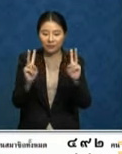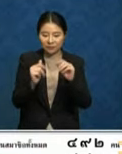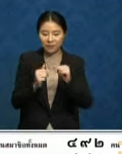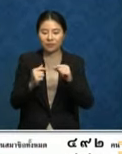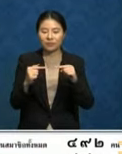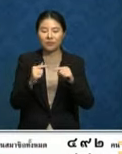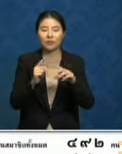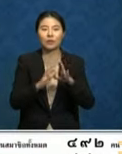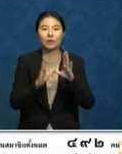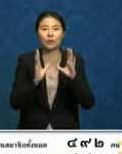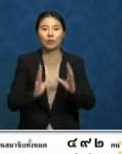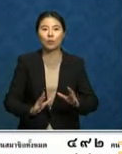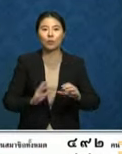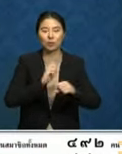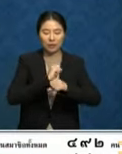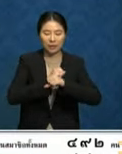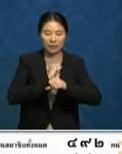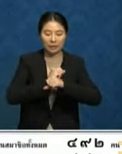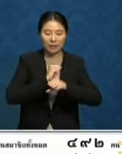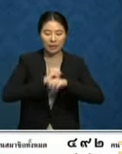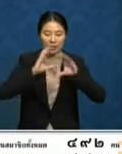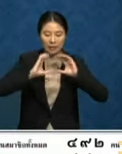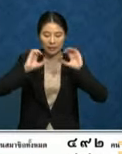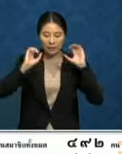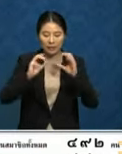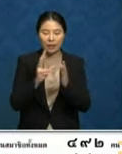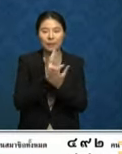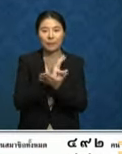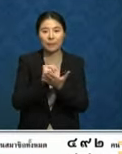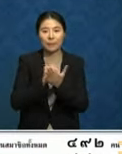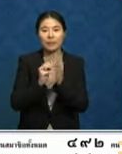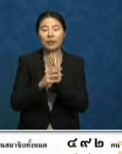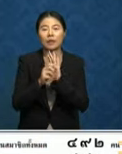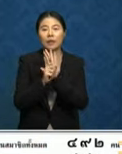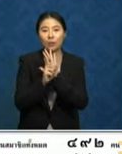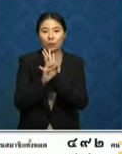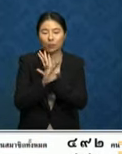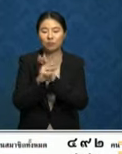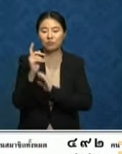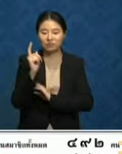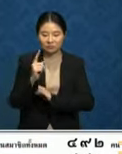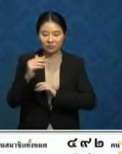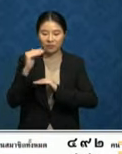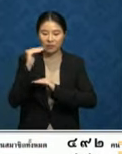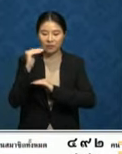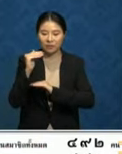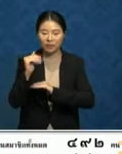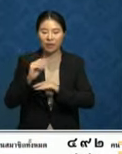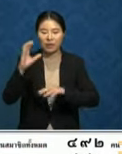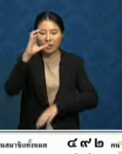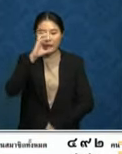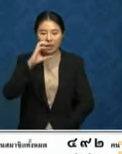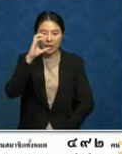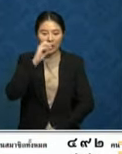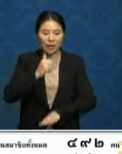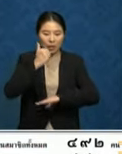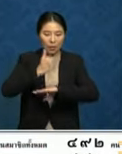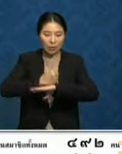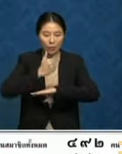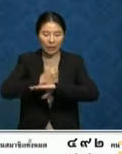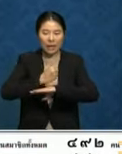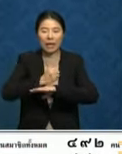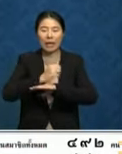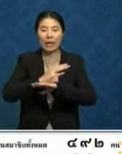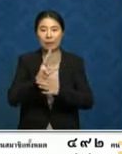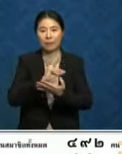ทั้งข้าราชการของมหาวิทยาลัยอุบลราควรกำหนดการสรรหาอธิบดีให้ชัดเจนว่าเมื่อ